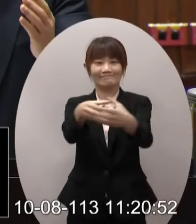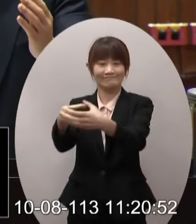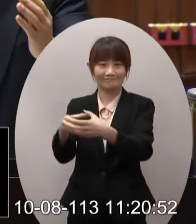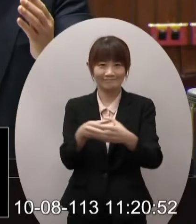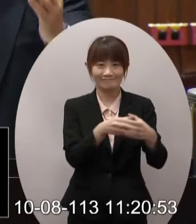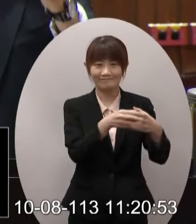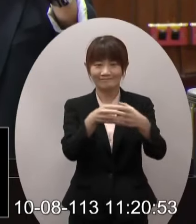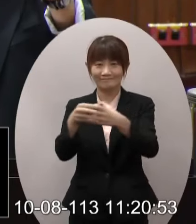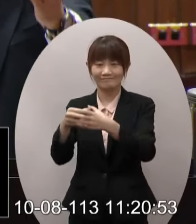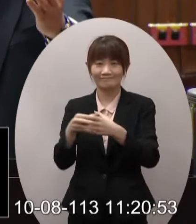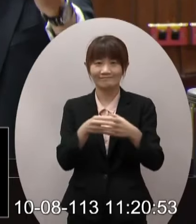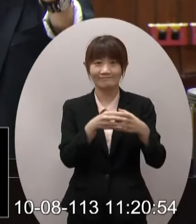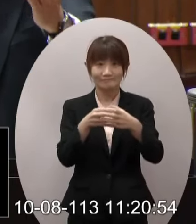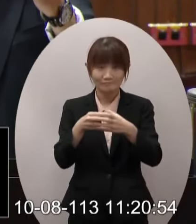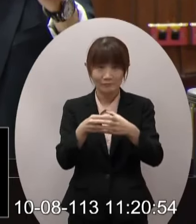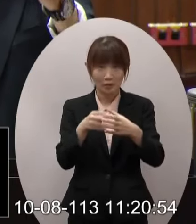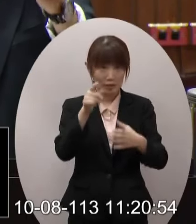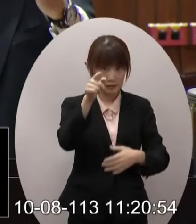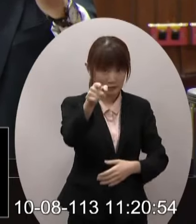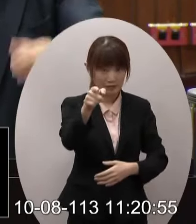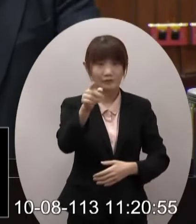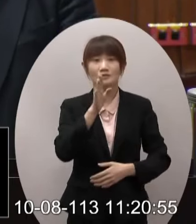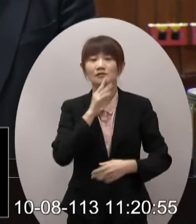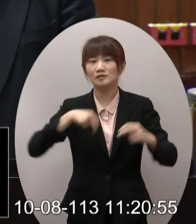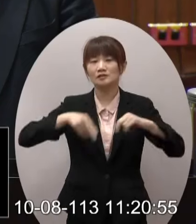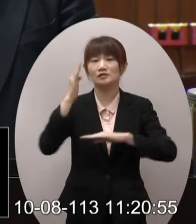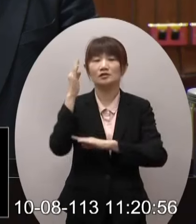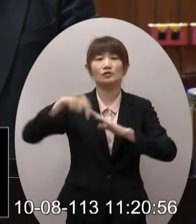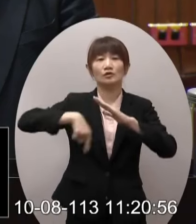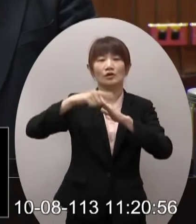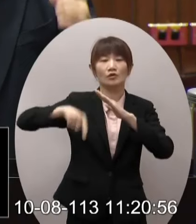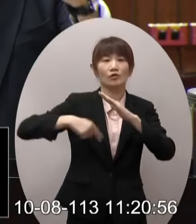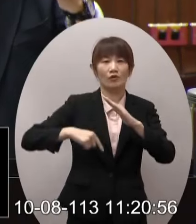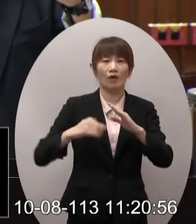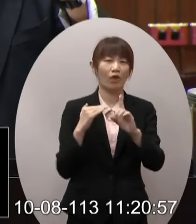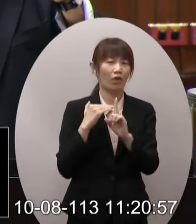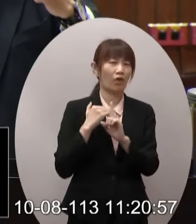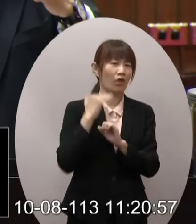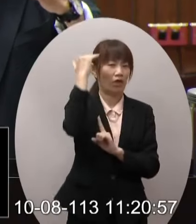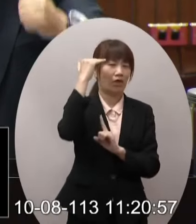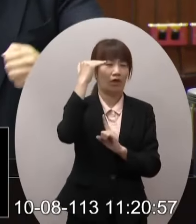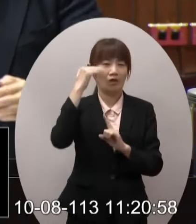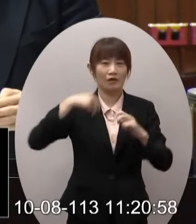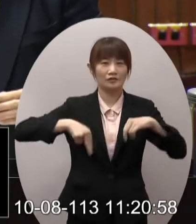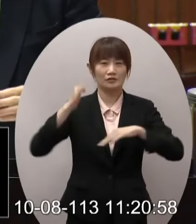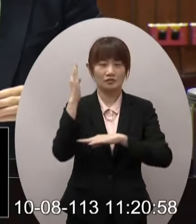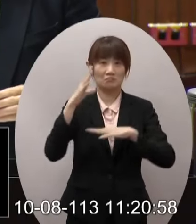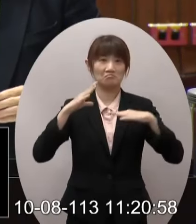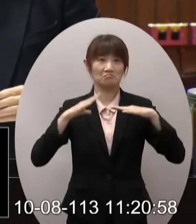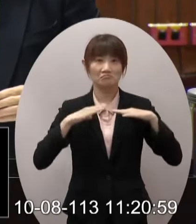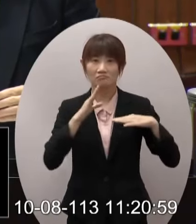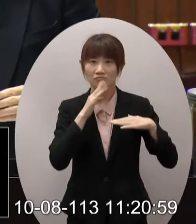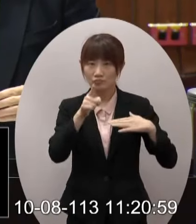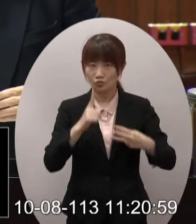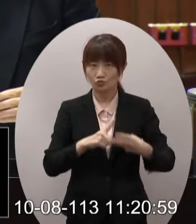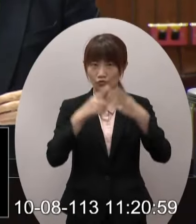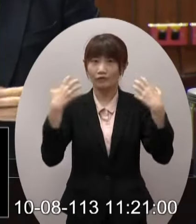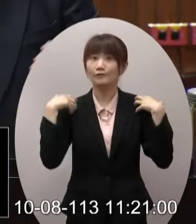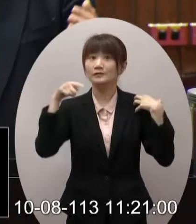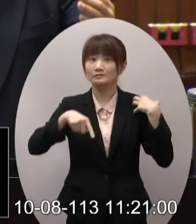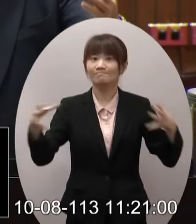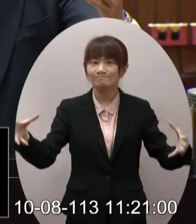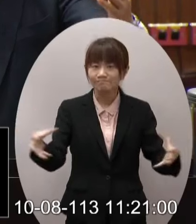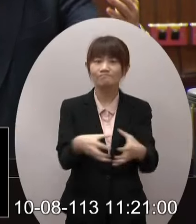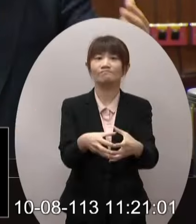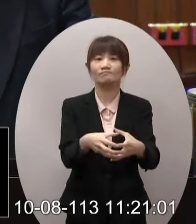这就是你身为最高行政首长，你最首要的任务。所